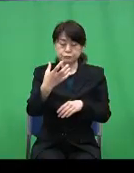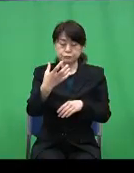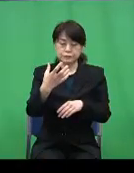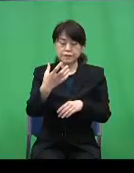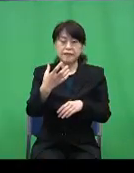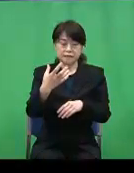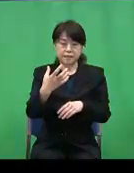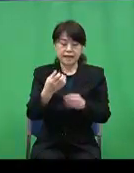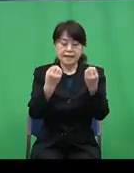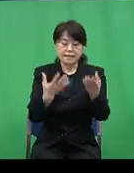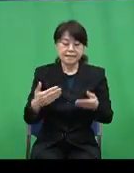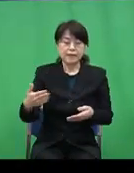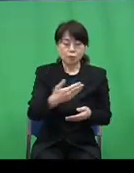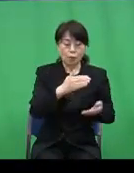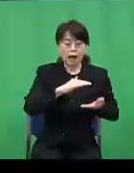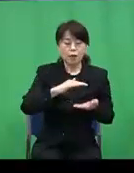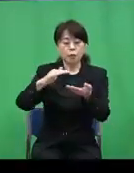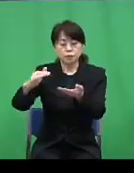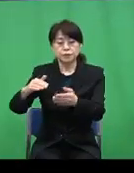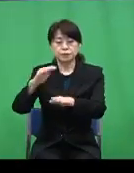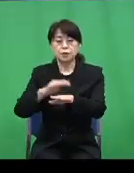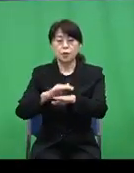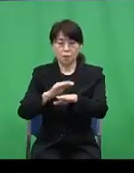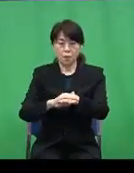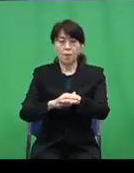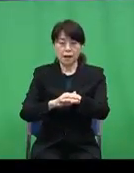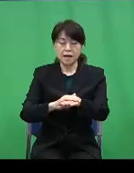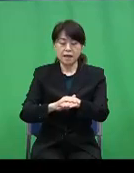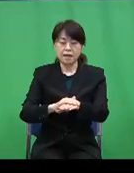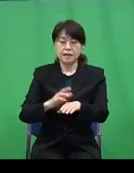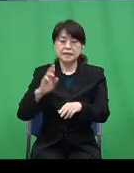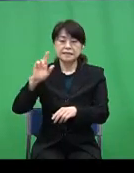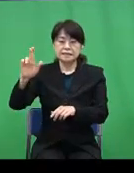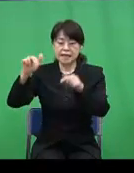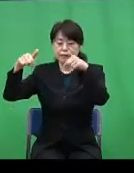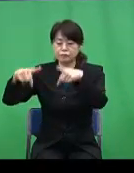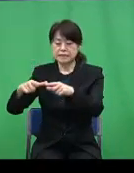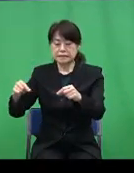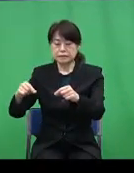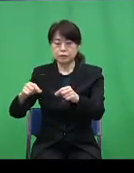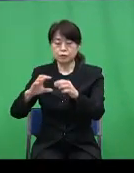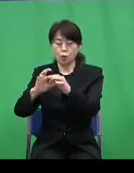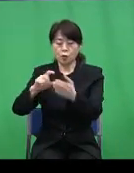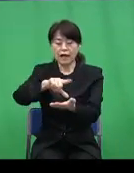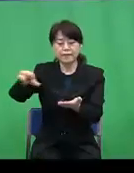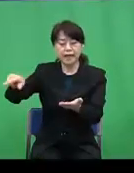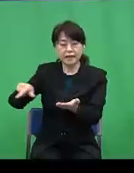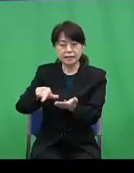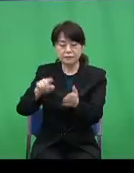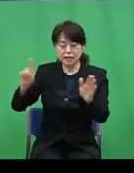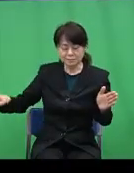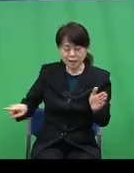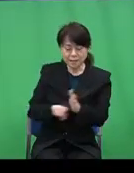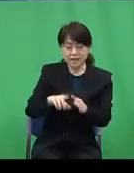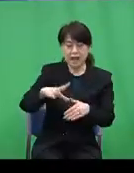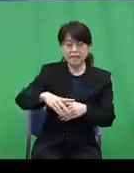で繊維を運ぶというのは西日本、いわゆる西日本さんの管内では、まあ、初めて